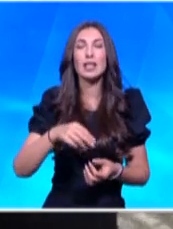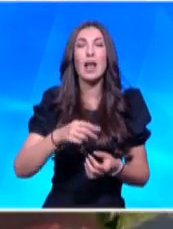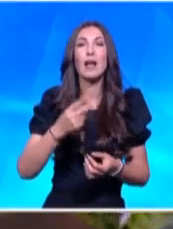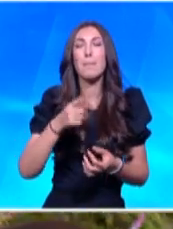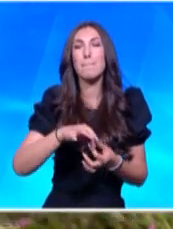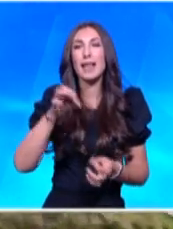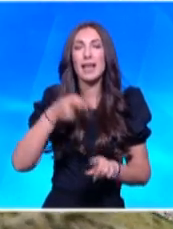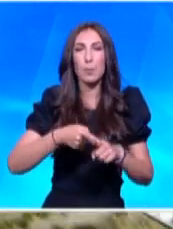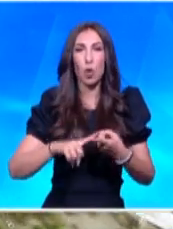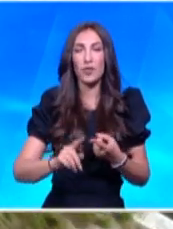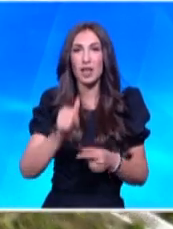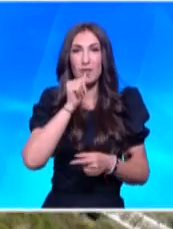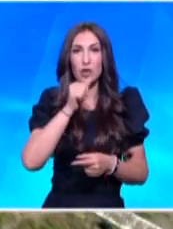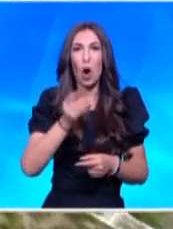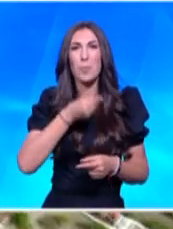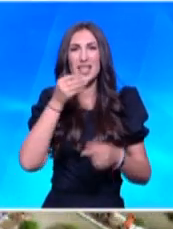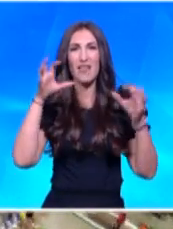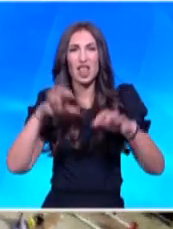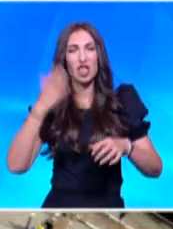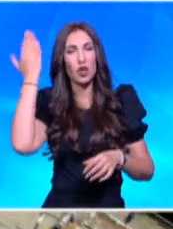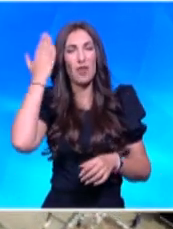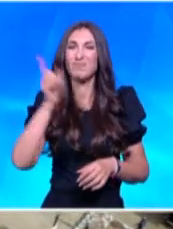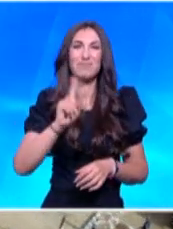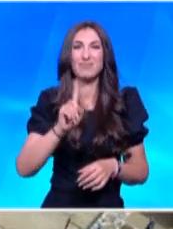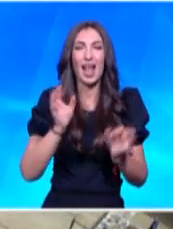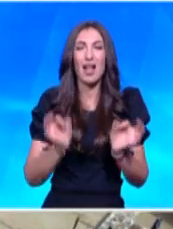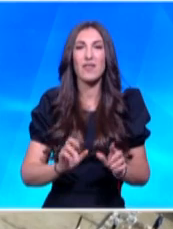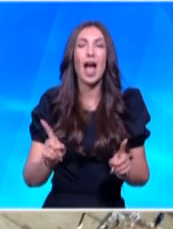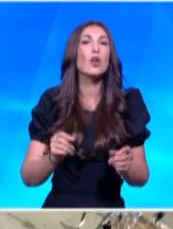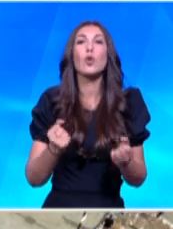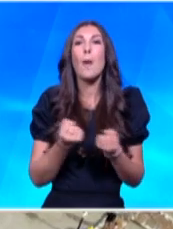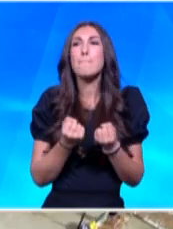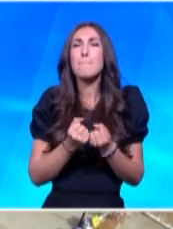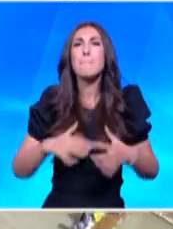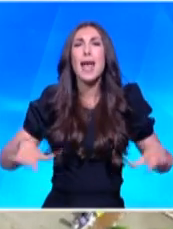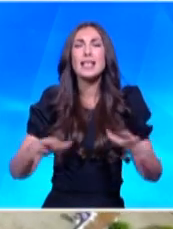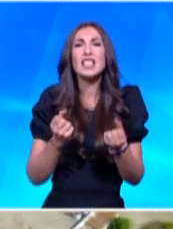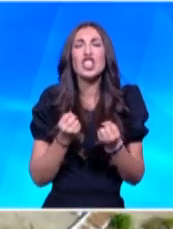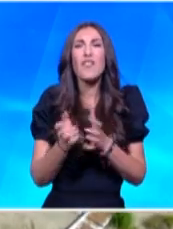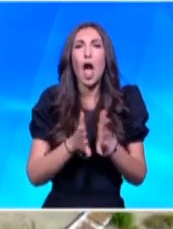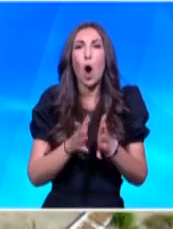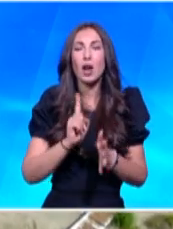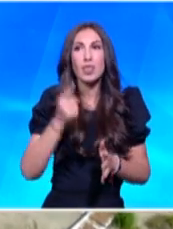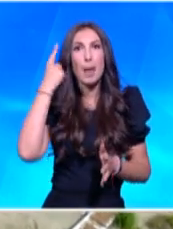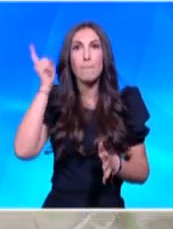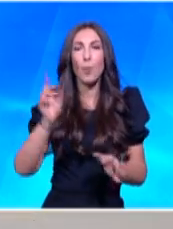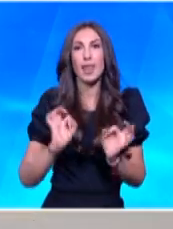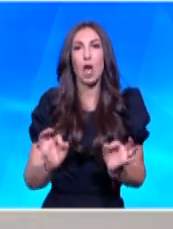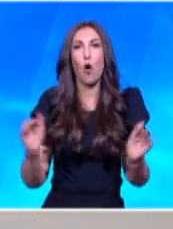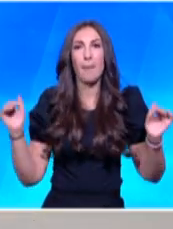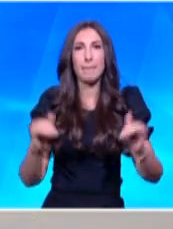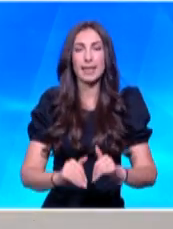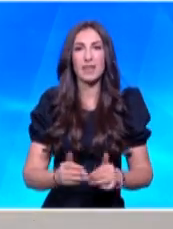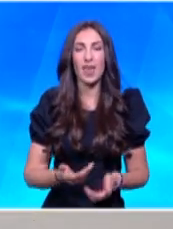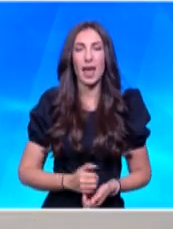вода. И ми обясняват, че от дъжда не е от дъжда. Местните не помнят подобно бедствие в този регион.